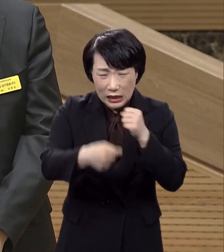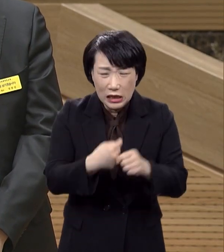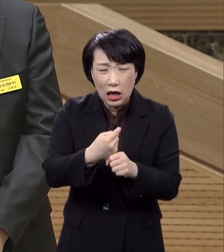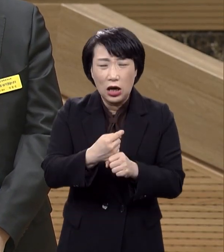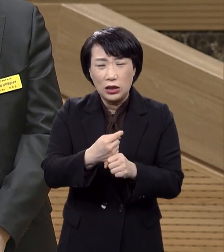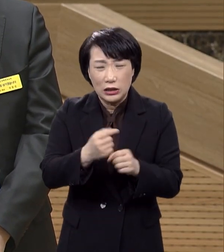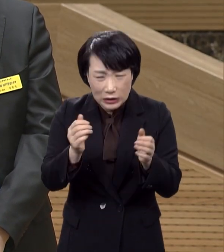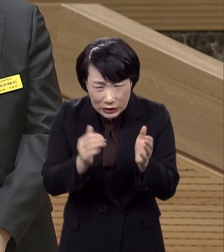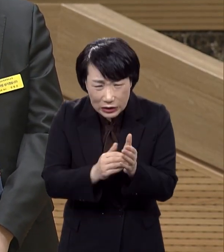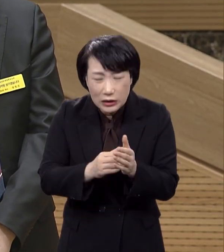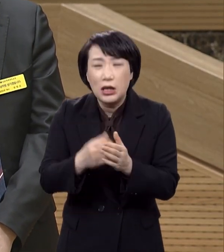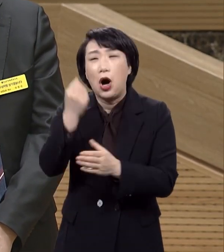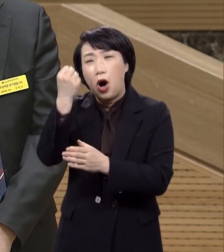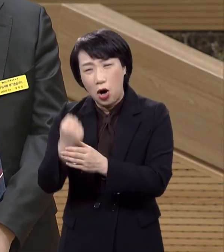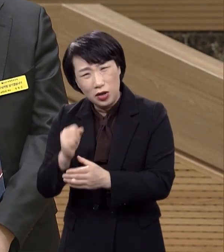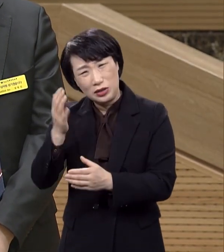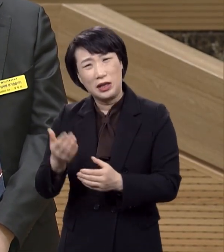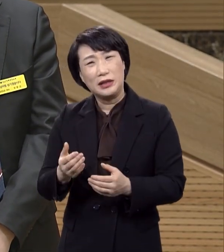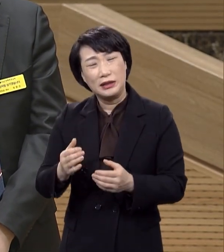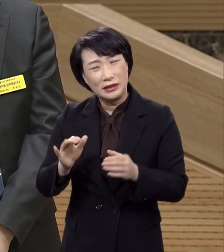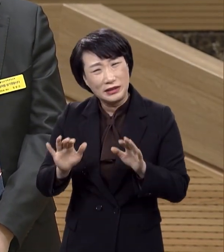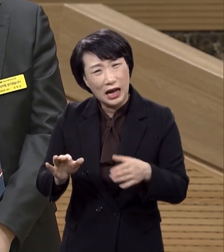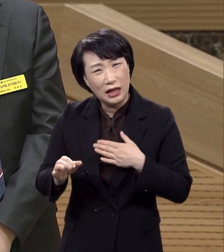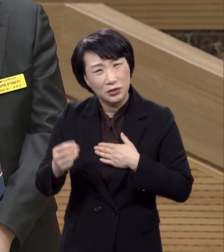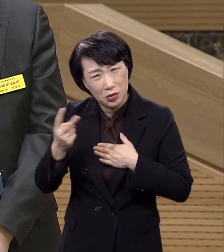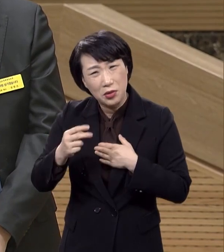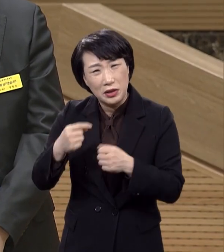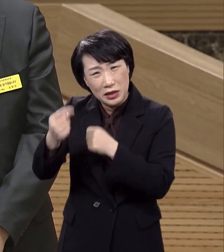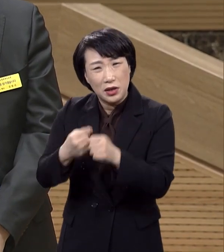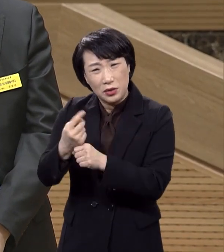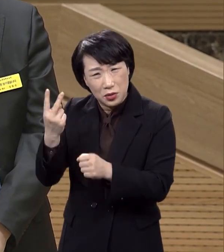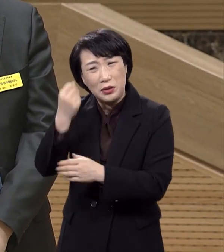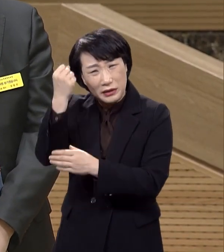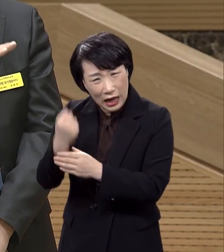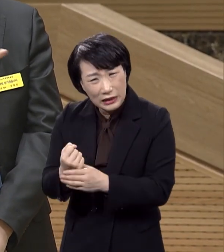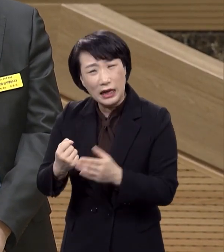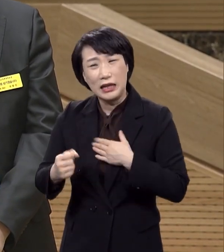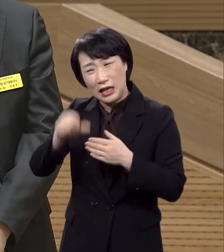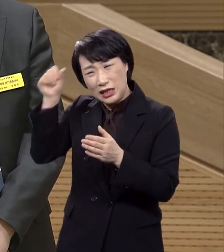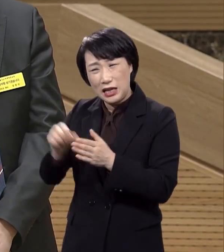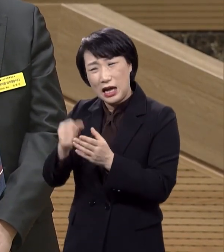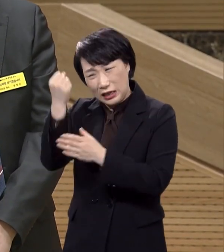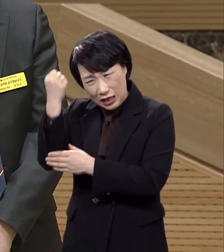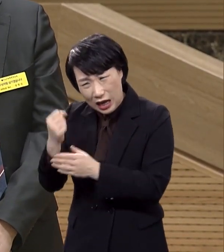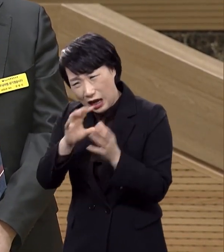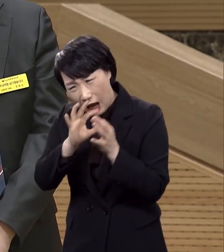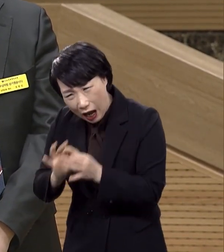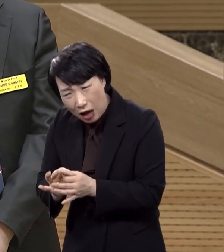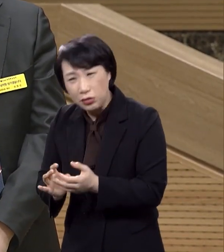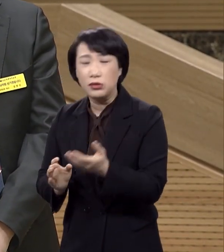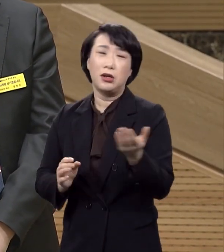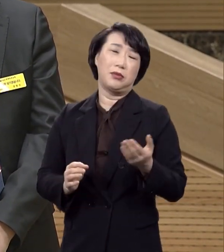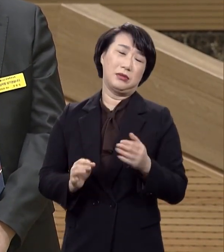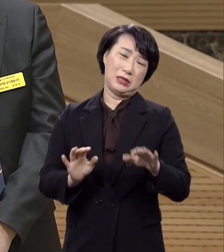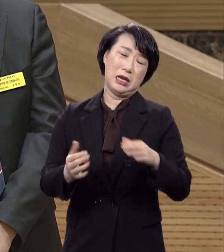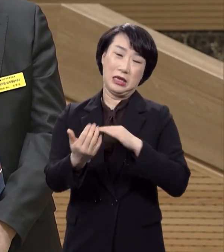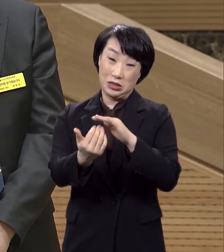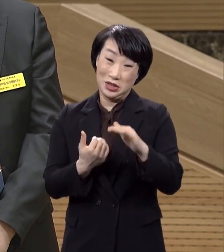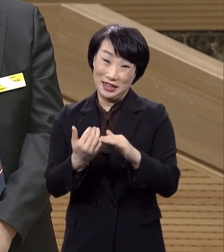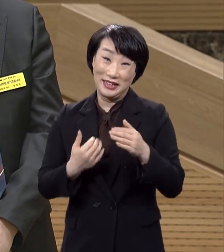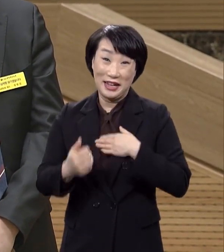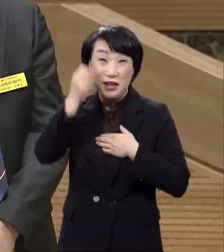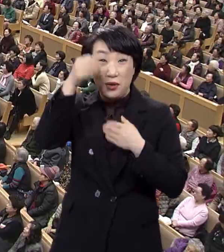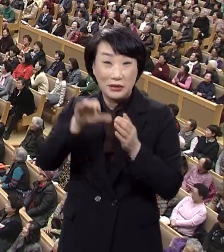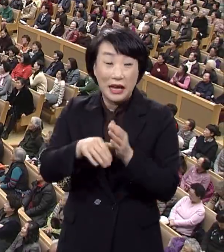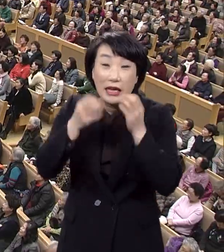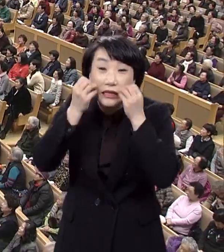낡아지고 헌 것이 됐으니 다음 해가 또 낡아진다. 네 인생이 낡아지기 전에 네 영혼의 때 새